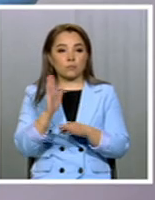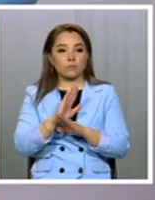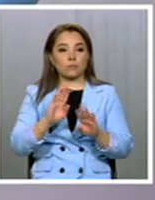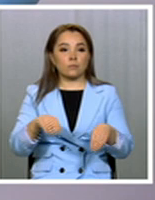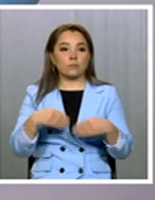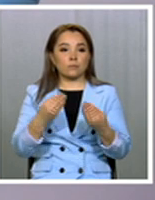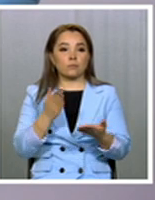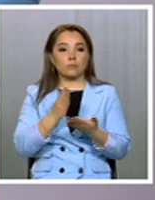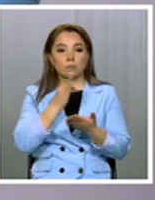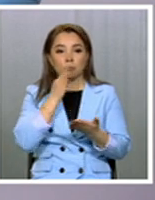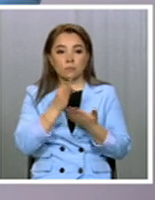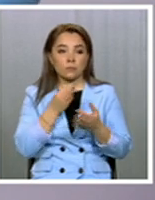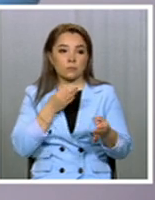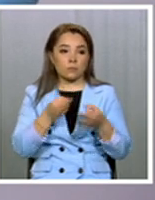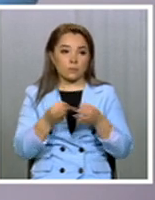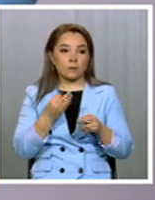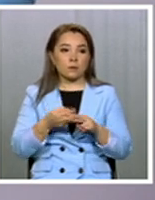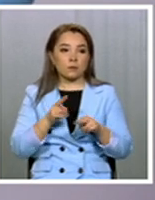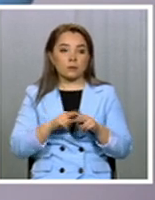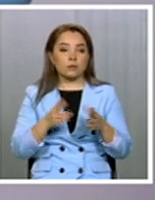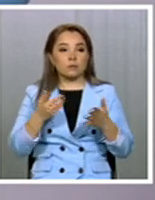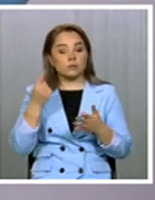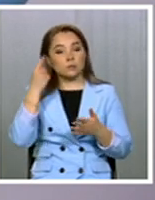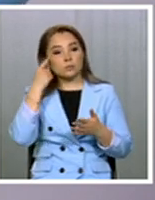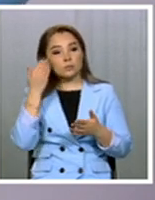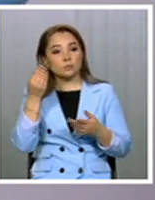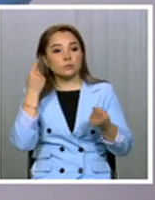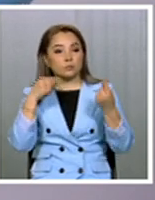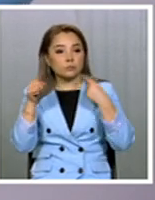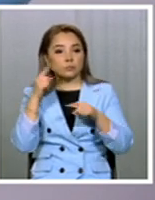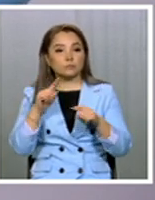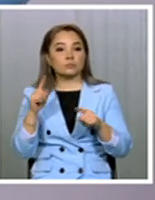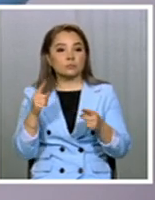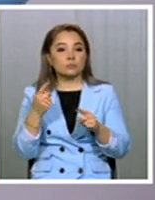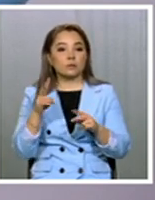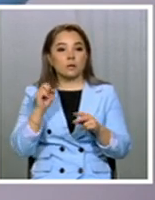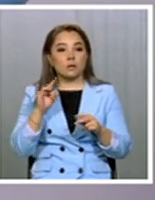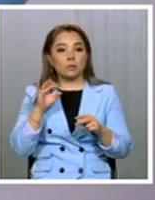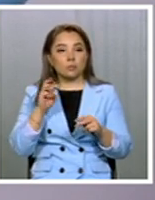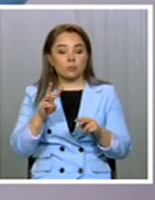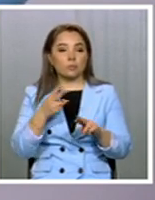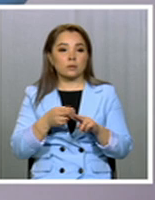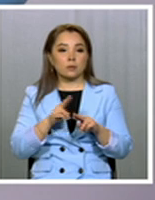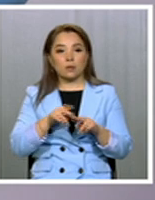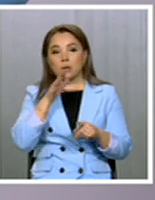Оқушылар, қалай ойлайсыздар, шығарма неліктен Нарынқым зауалы деп аталады?